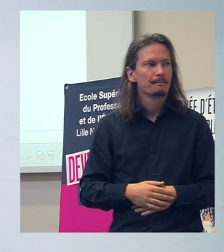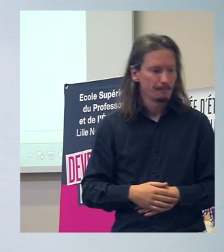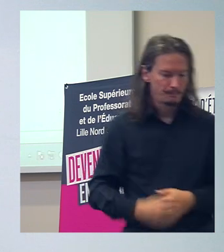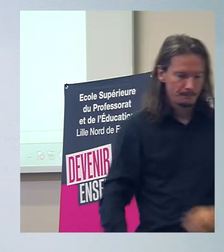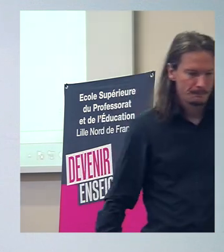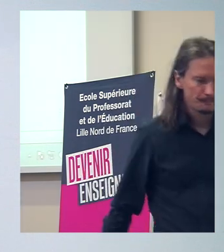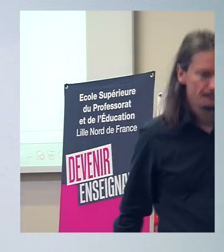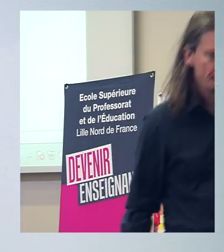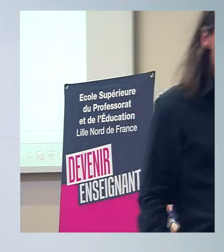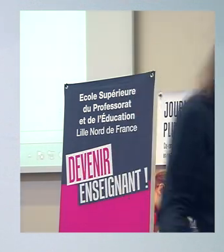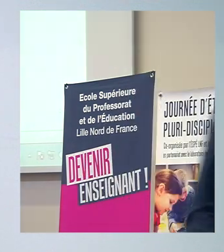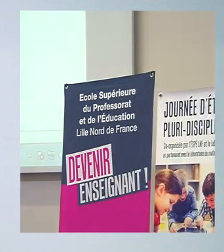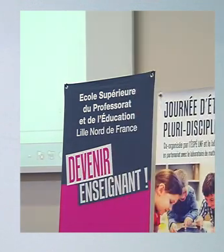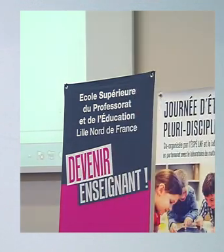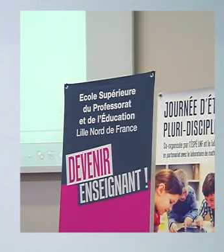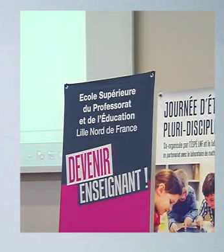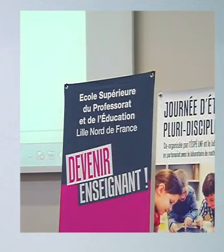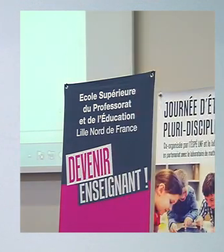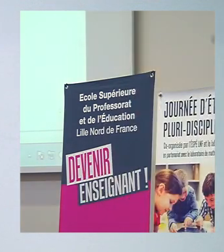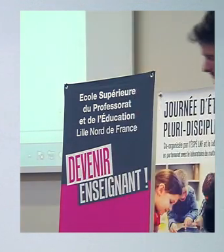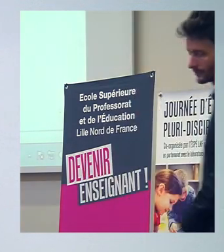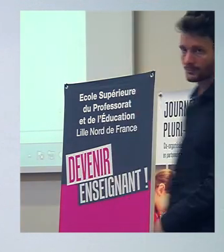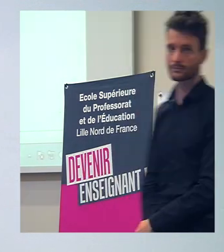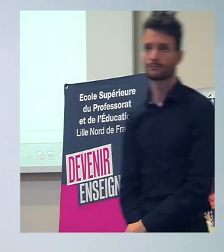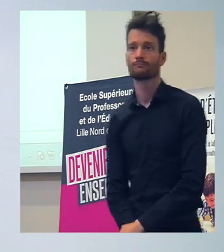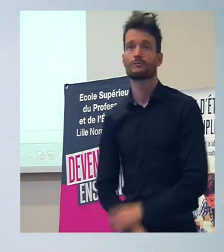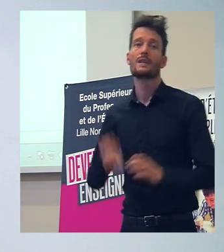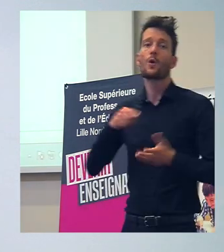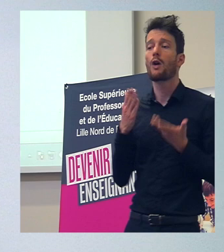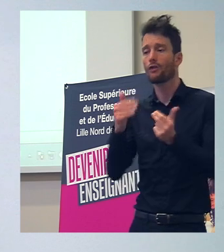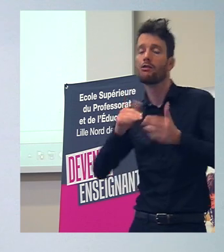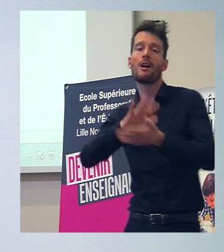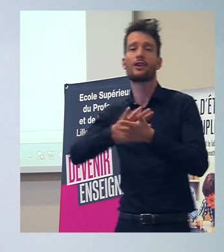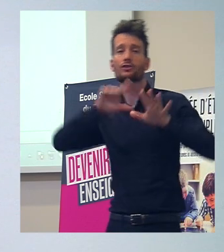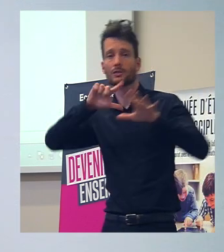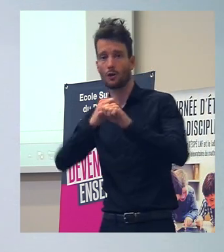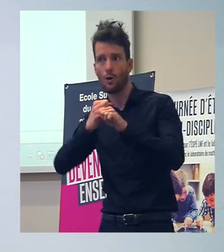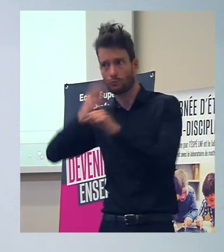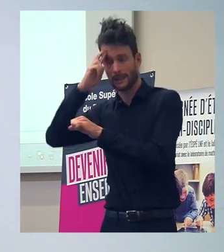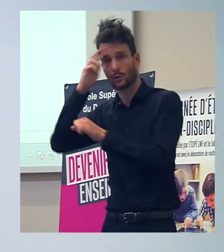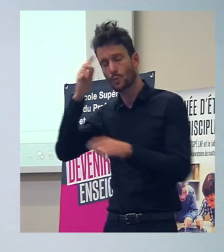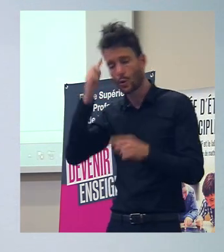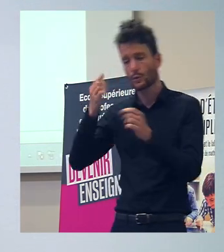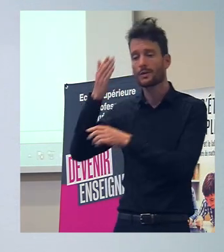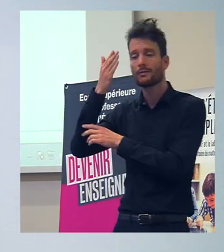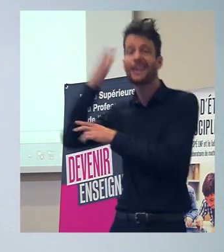Il faudra donc attendre, grosso modo, l'âge de raison pour passer au stade de